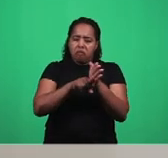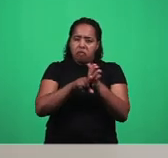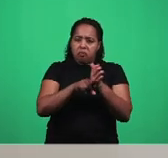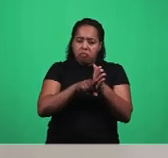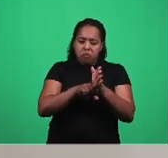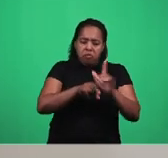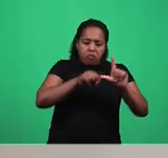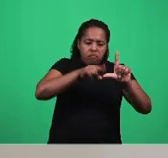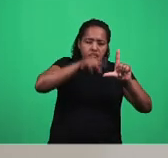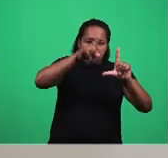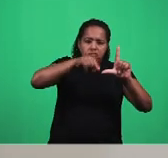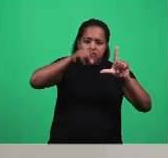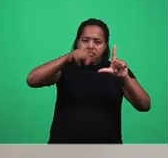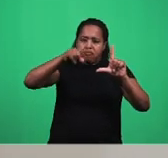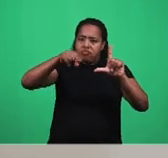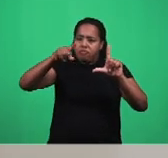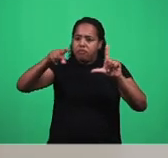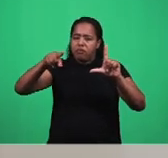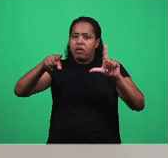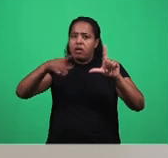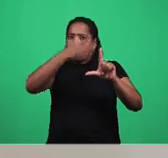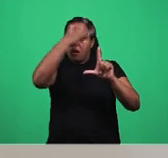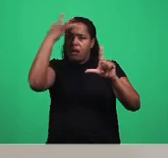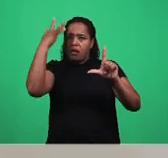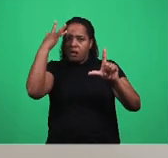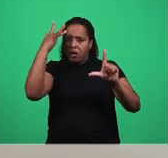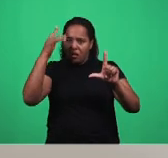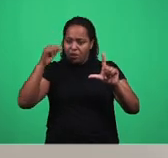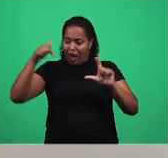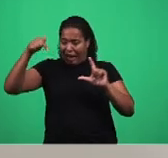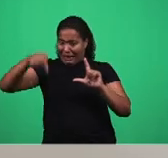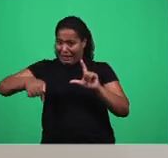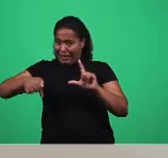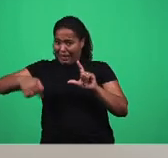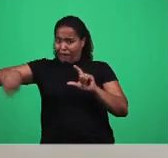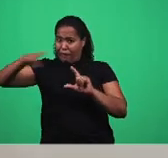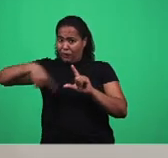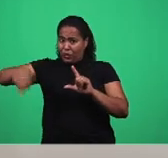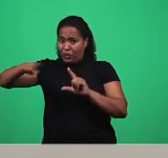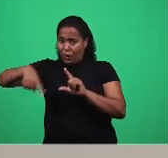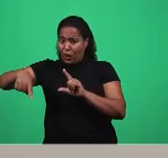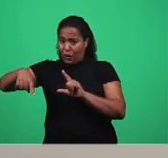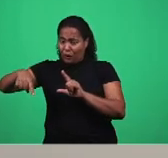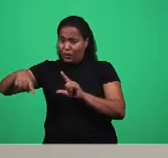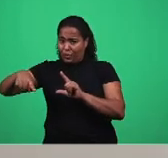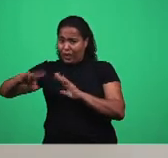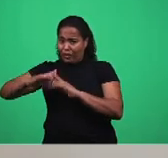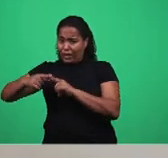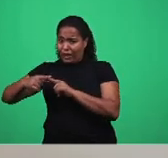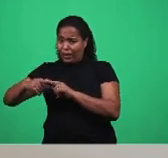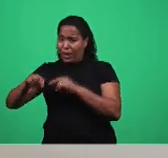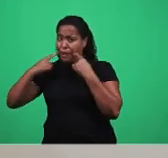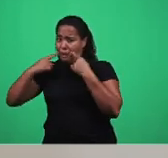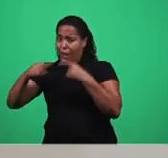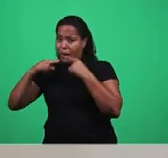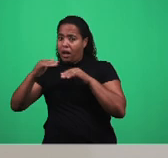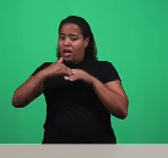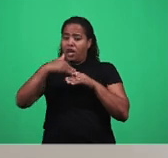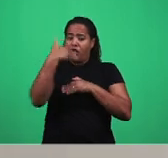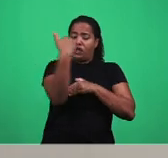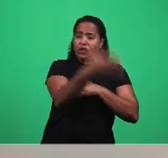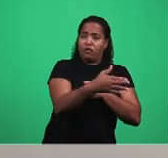gens qui étaient en train de faire des réclamations. Et eux qui sont des techniques, ils disent qu'il n'y a